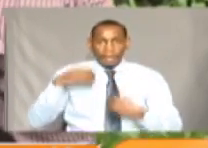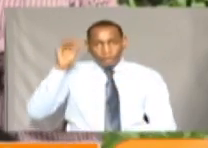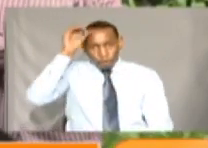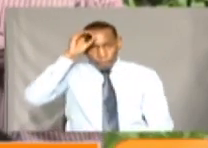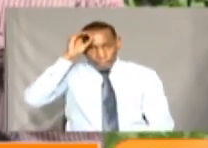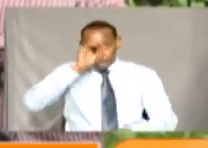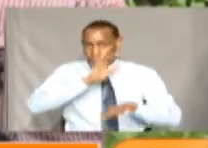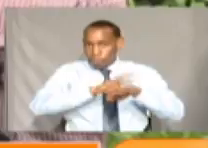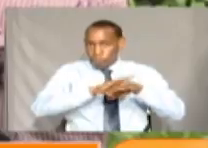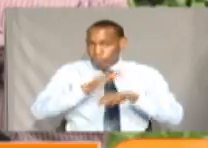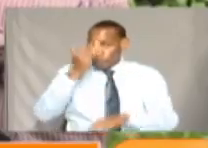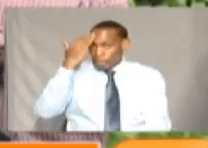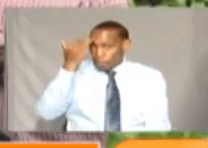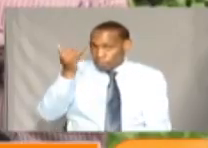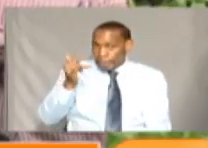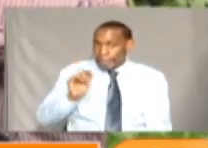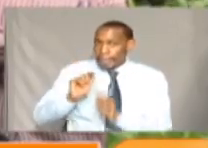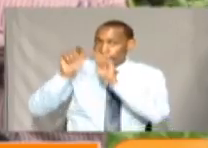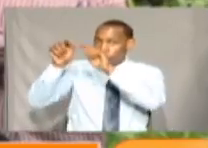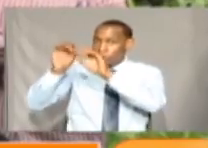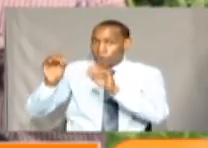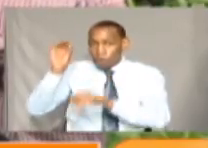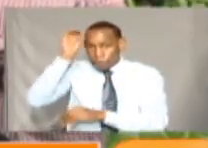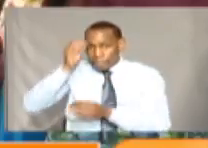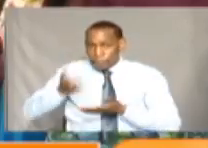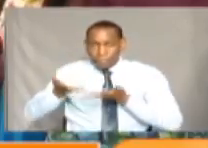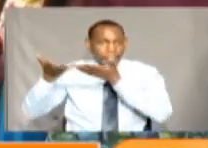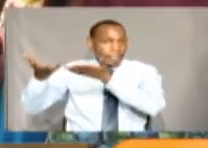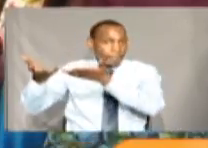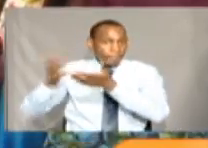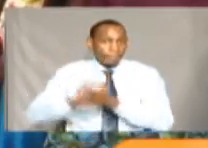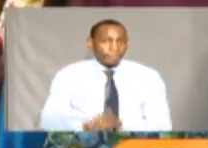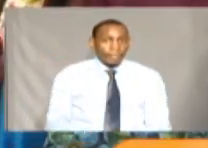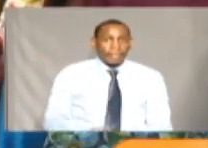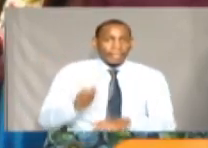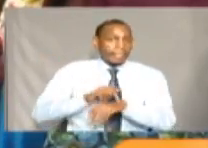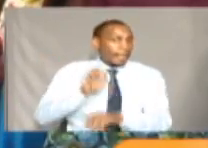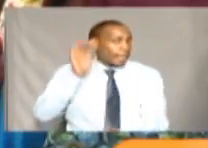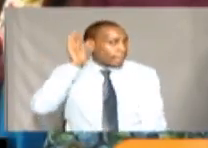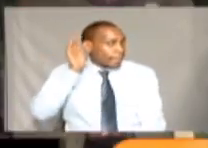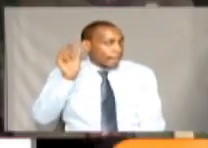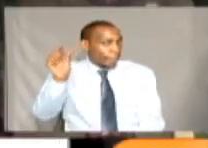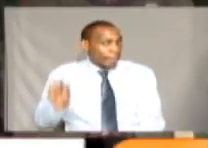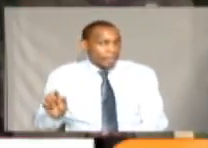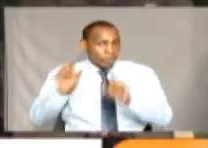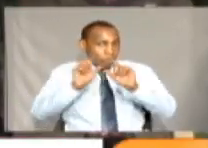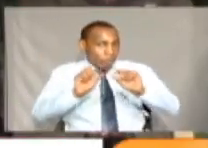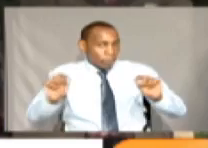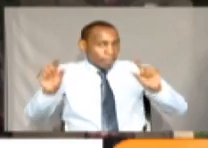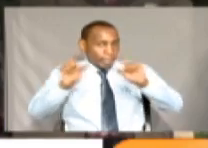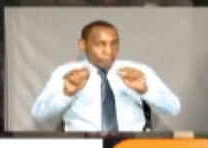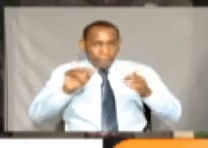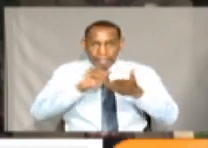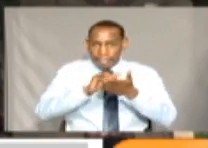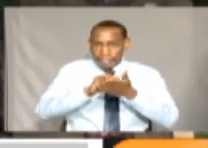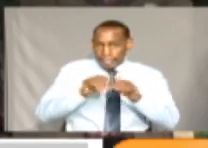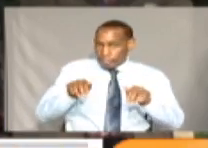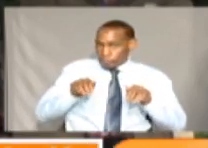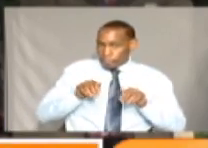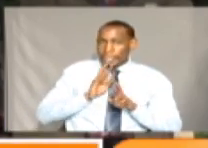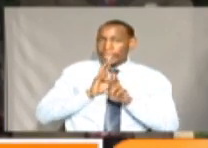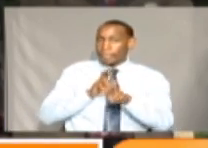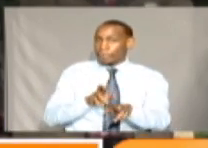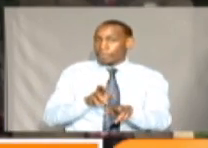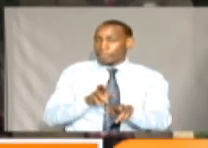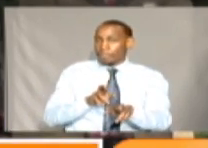mzuri, kwa nini hukuenda huko utoe maoni yako? Ukisikia mtu anasema kwamba tunangojea